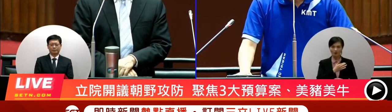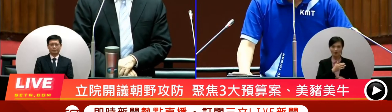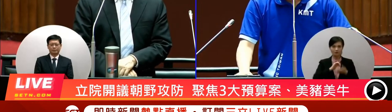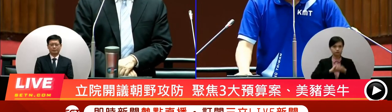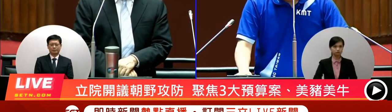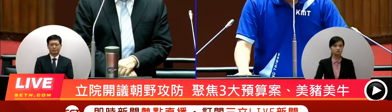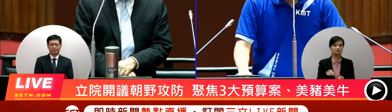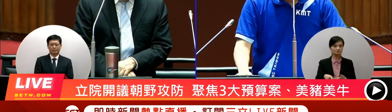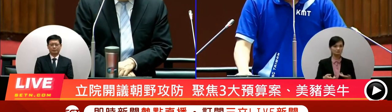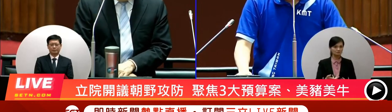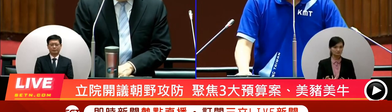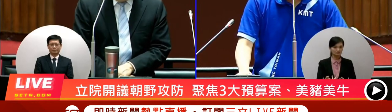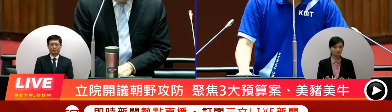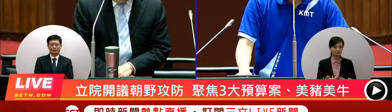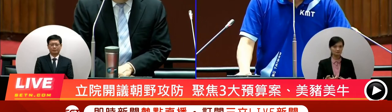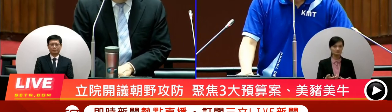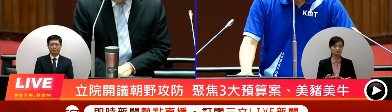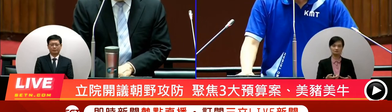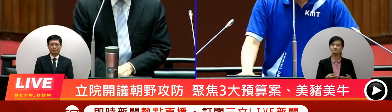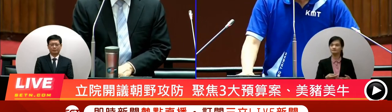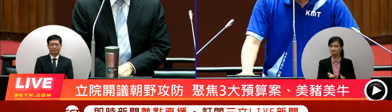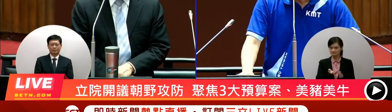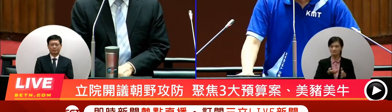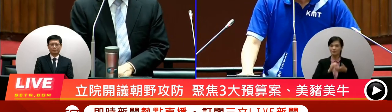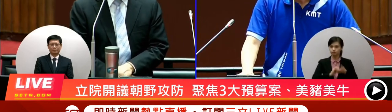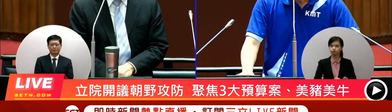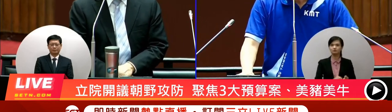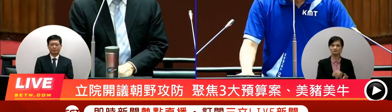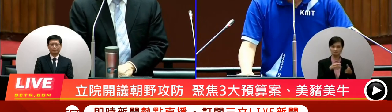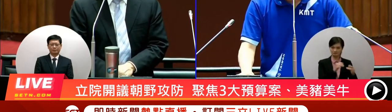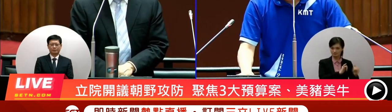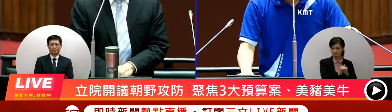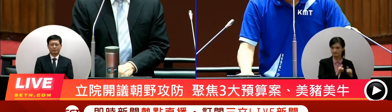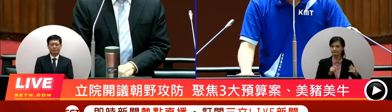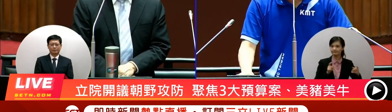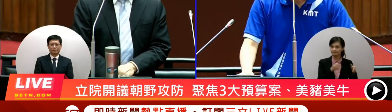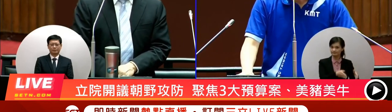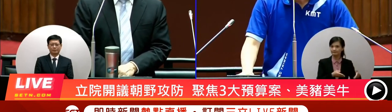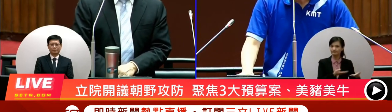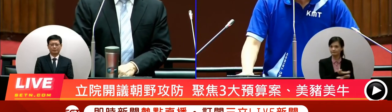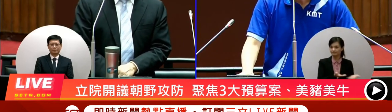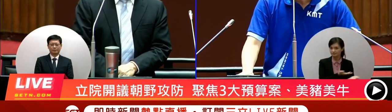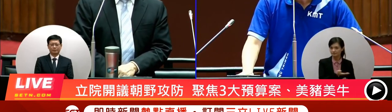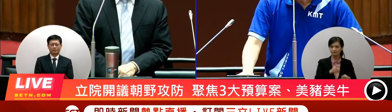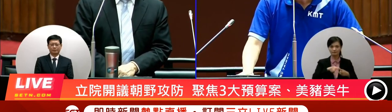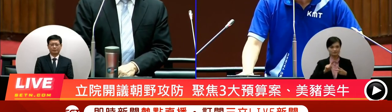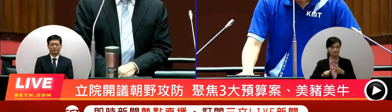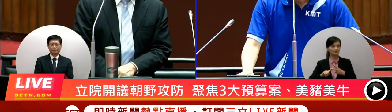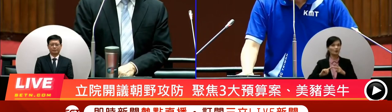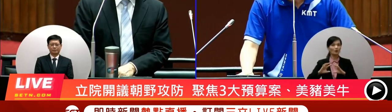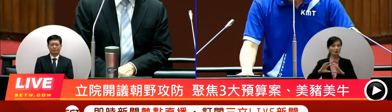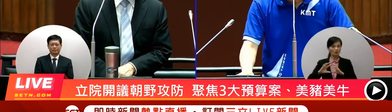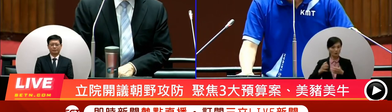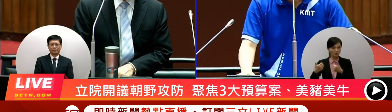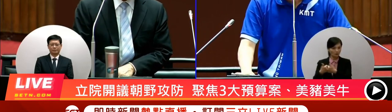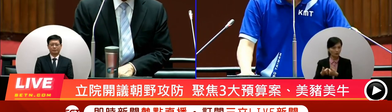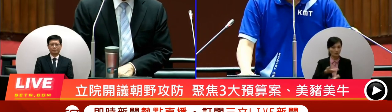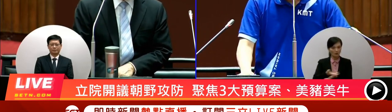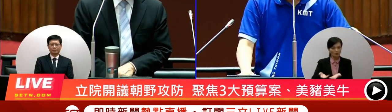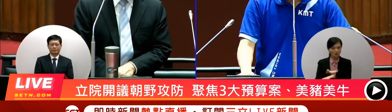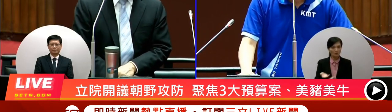应该要跟人民沟通，更应该要跟国会沟通。所以我们具体的提出要